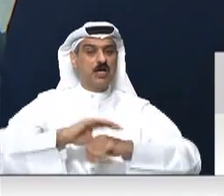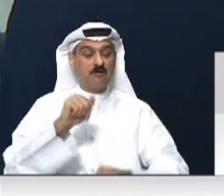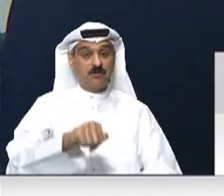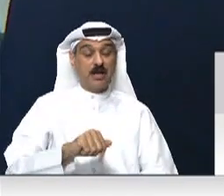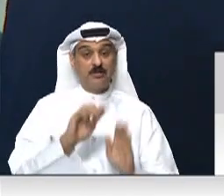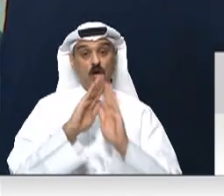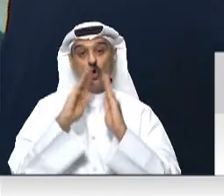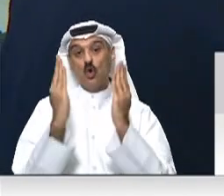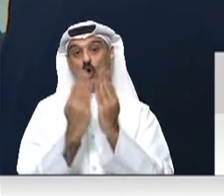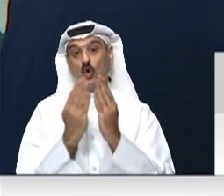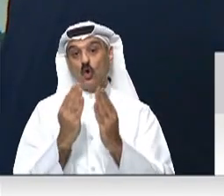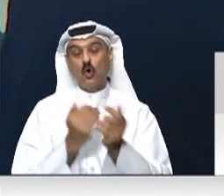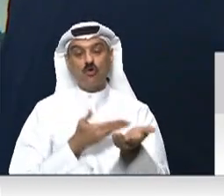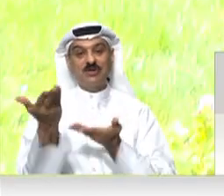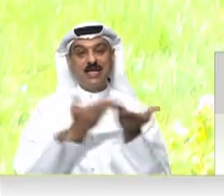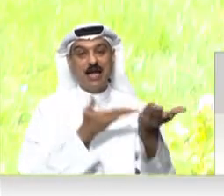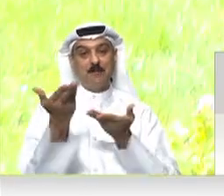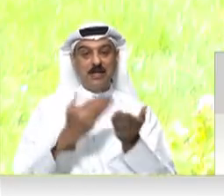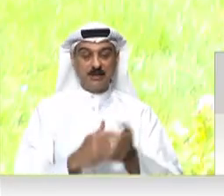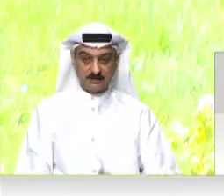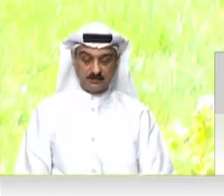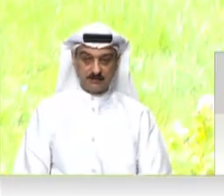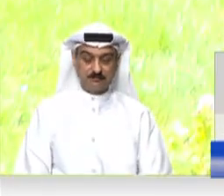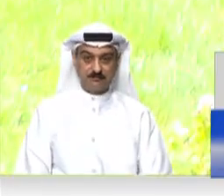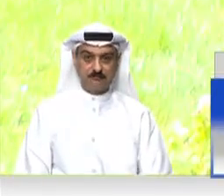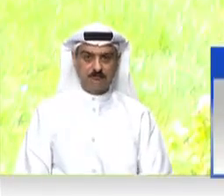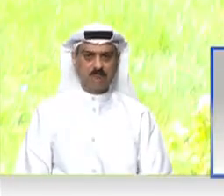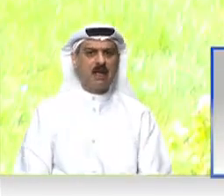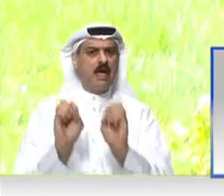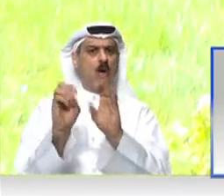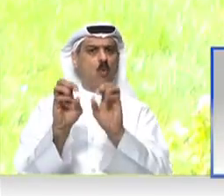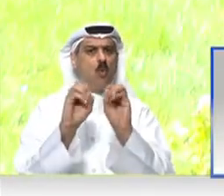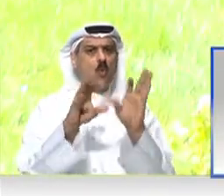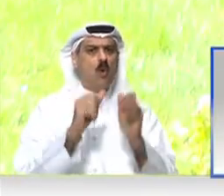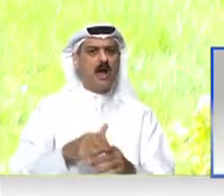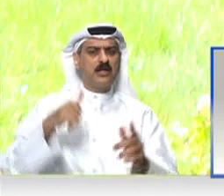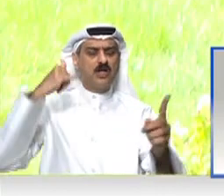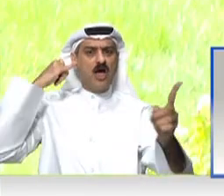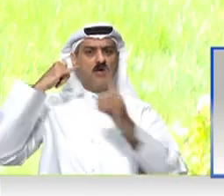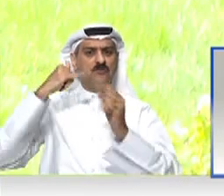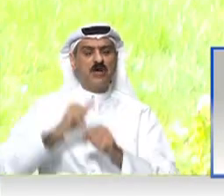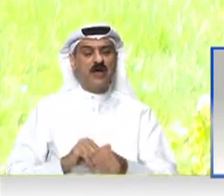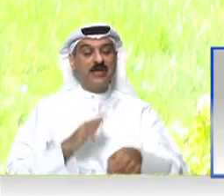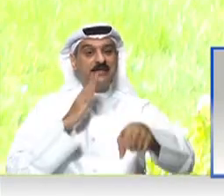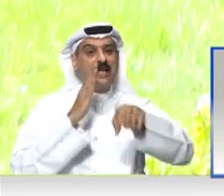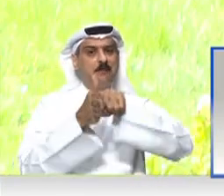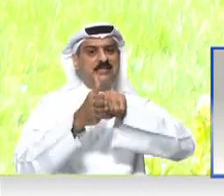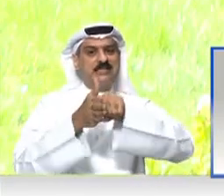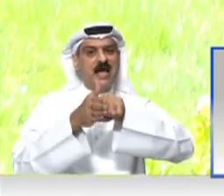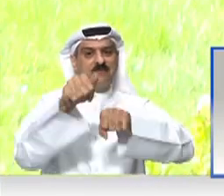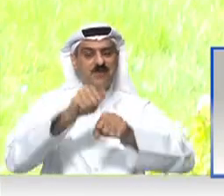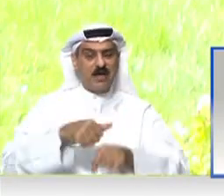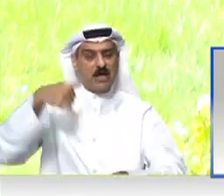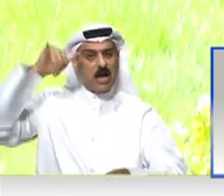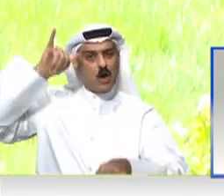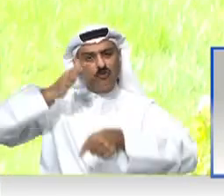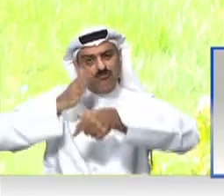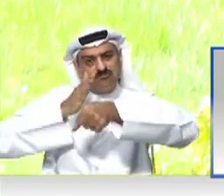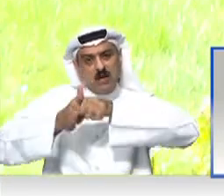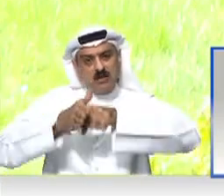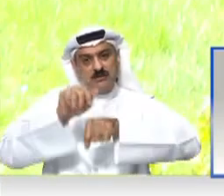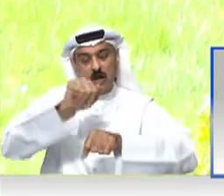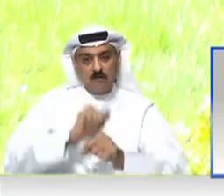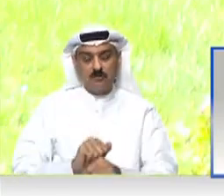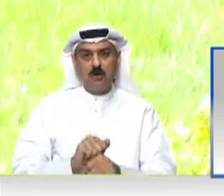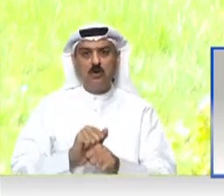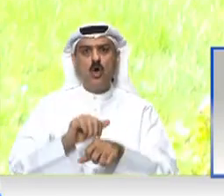المركزية وكيفية التعامل معها؟ أكثر البلاغات ممكن تكون في عند المسالخ لما يكون في عندنا يعني عدد